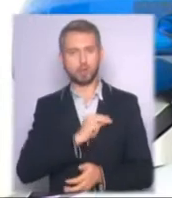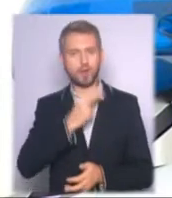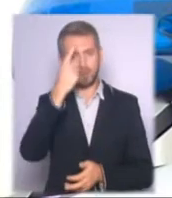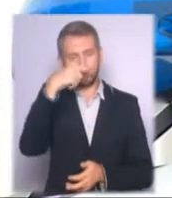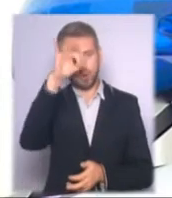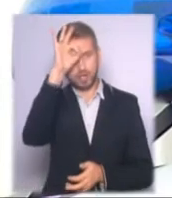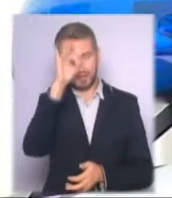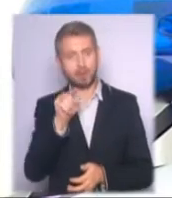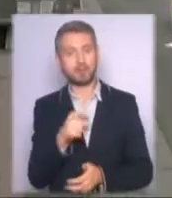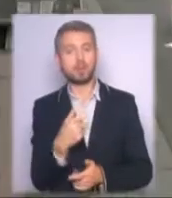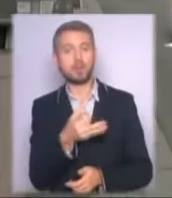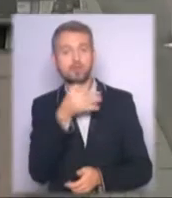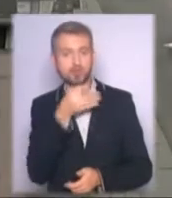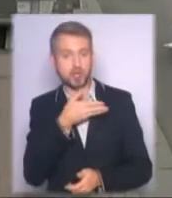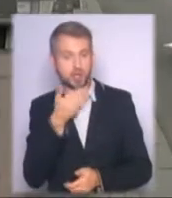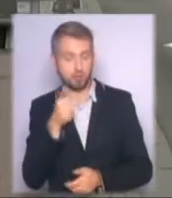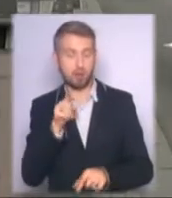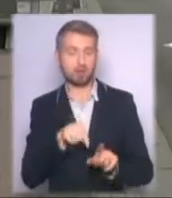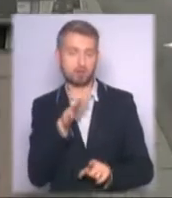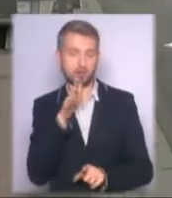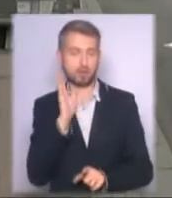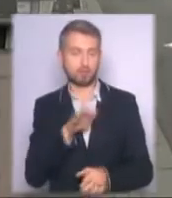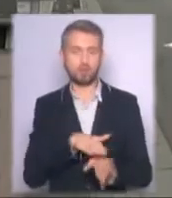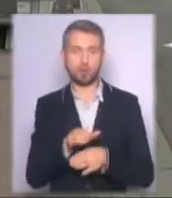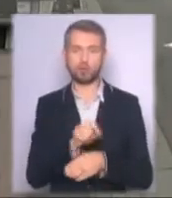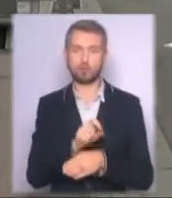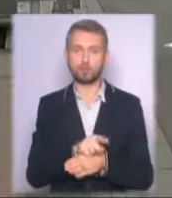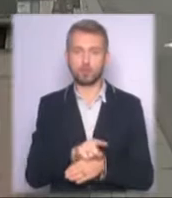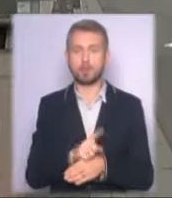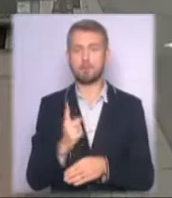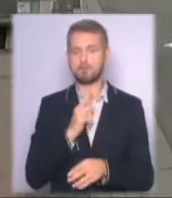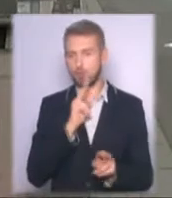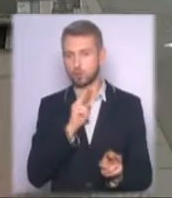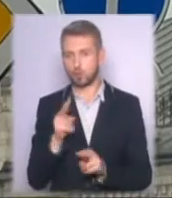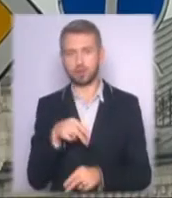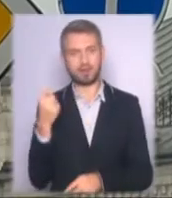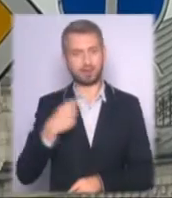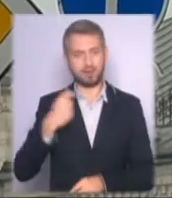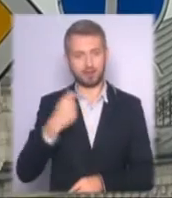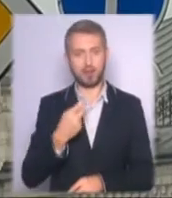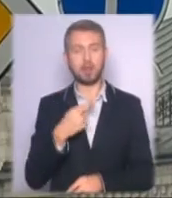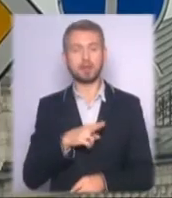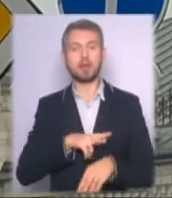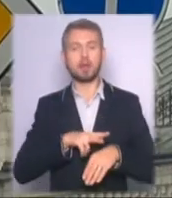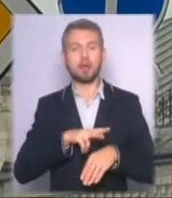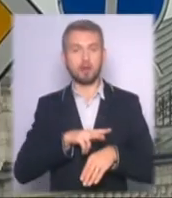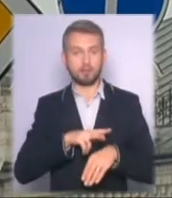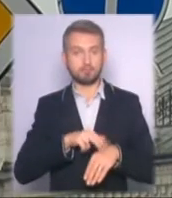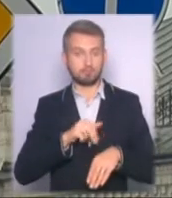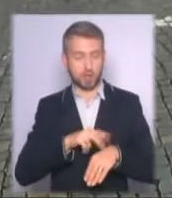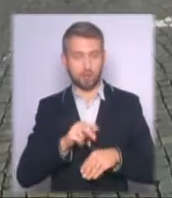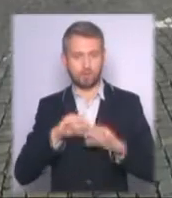її ще немає, деякий час виконуватимуть функції патрульних, даївці. Для правоохоронців у формі міліції чекає